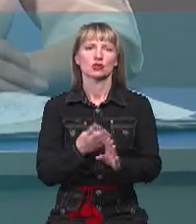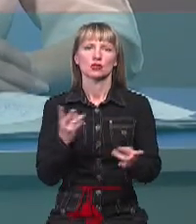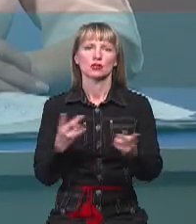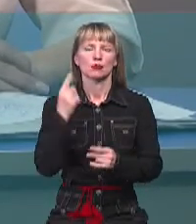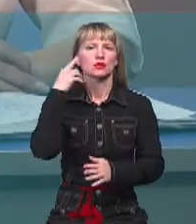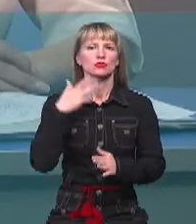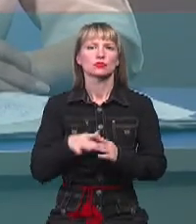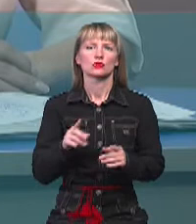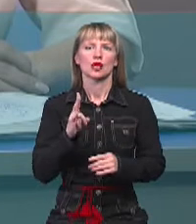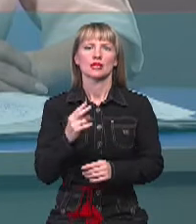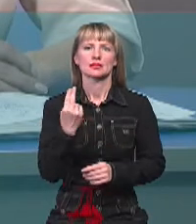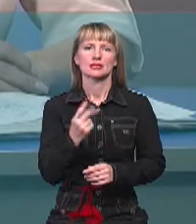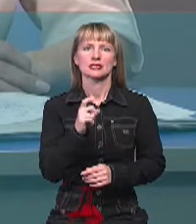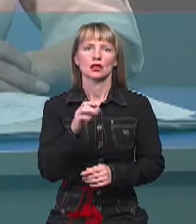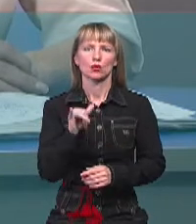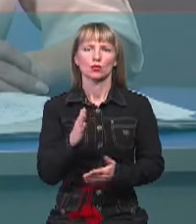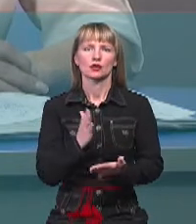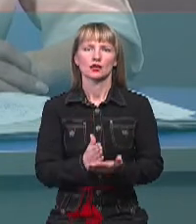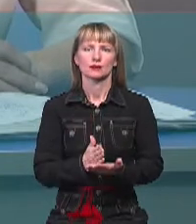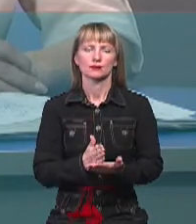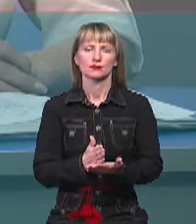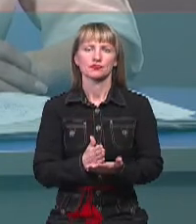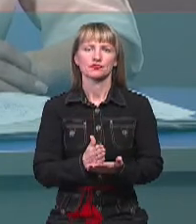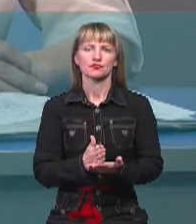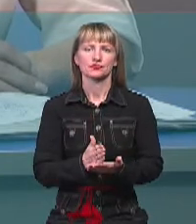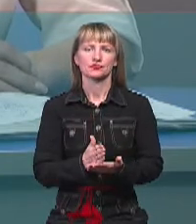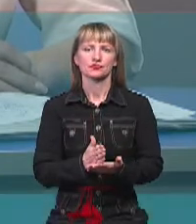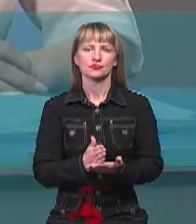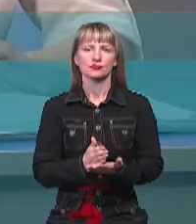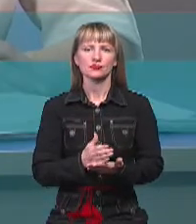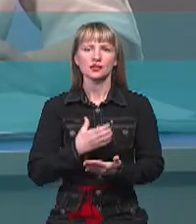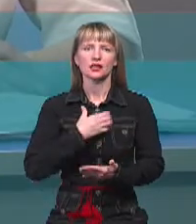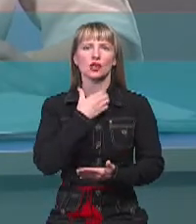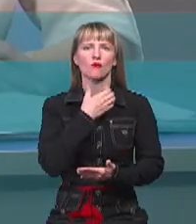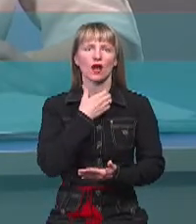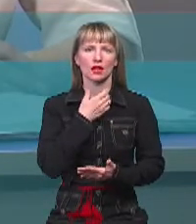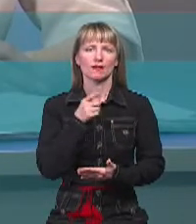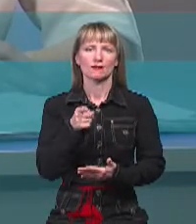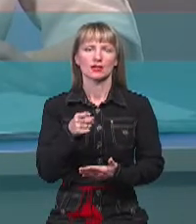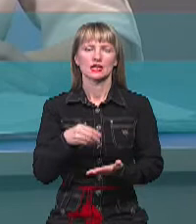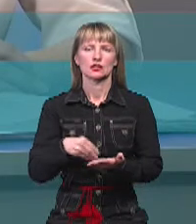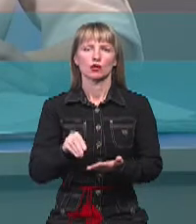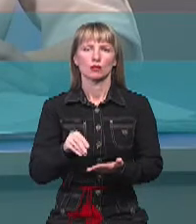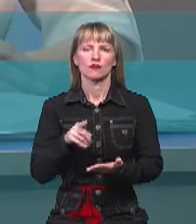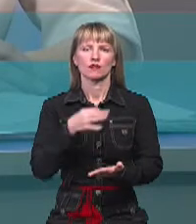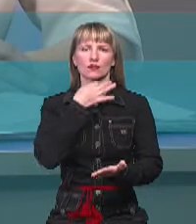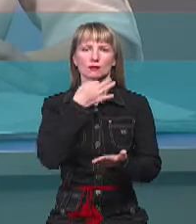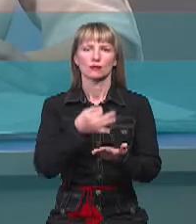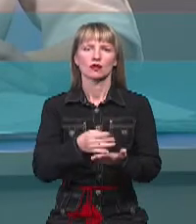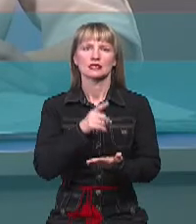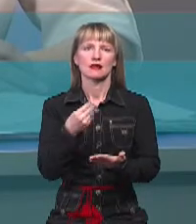треба зрозуміти, що НСЗУ є, скажімо, страхувальником, він закуповує, він відповідає